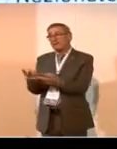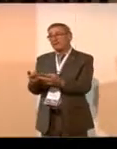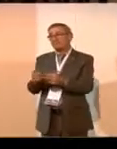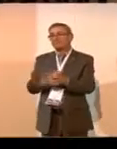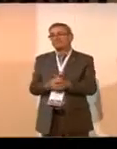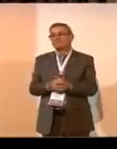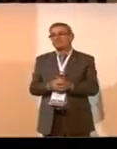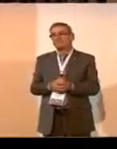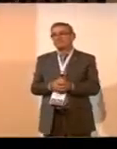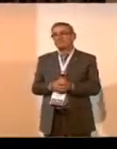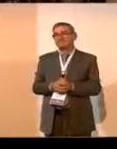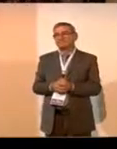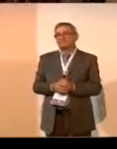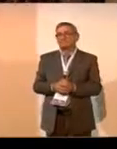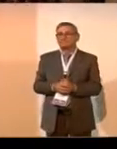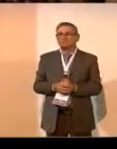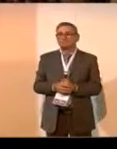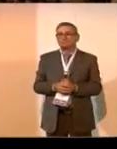Grazie.